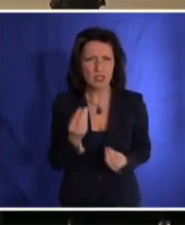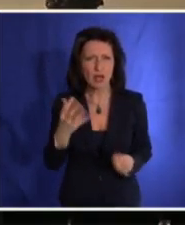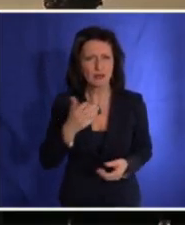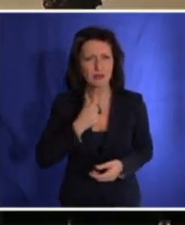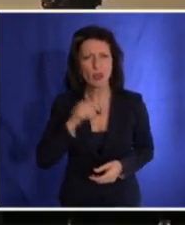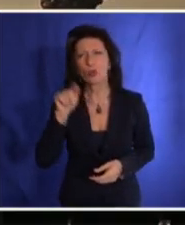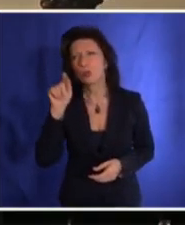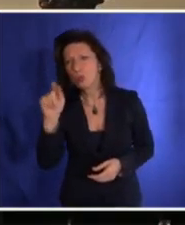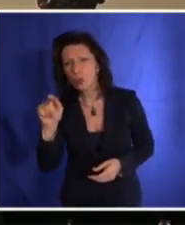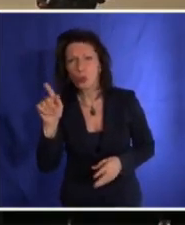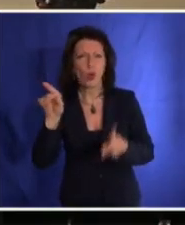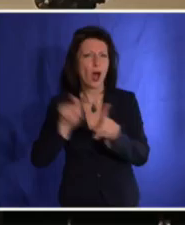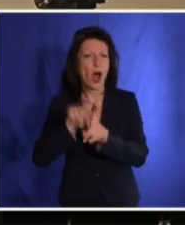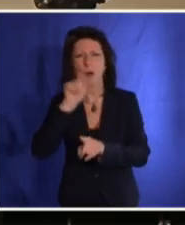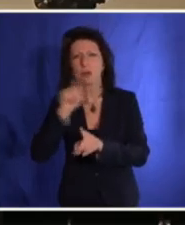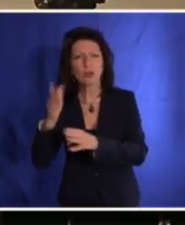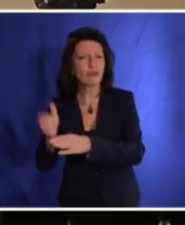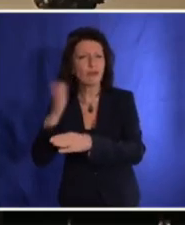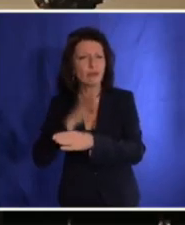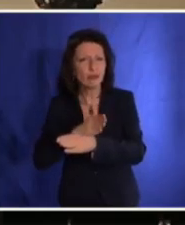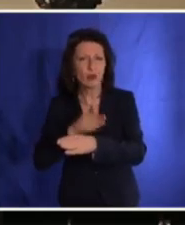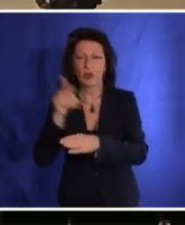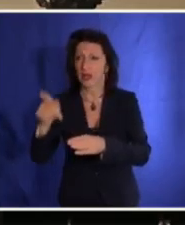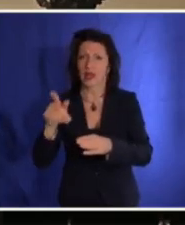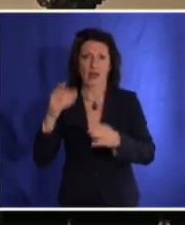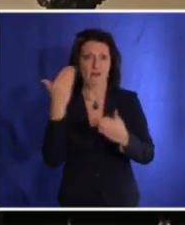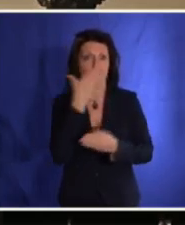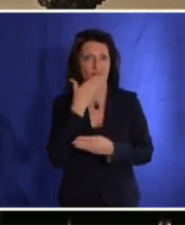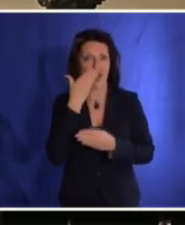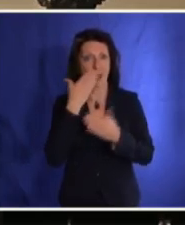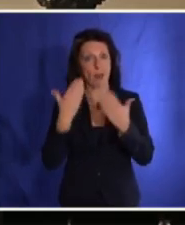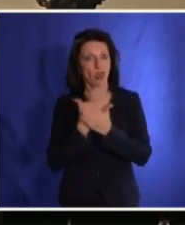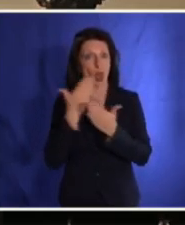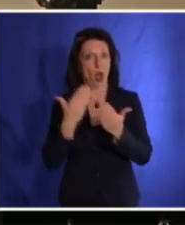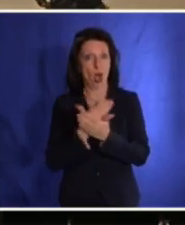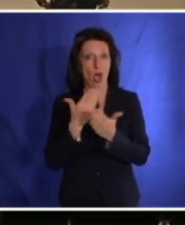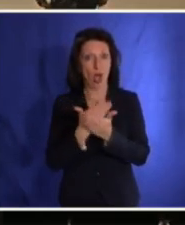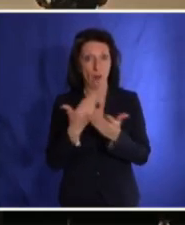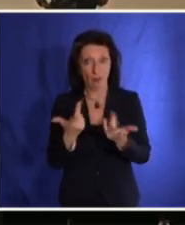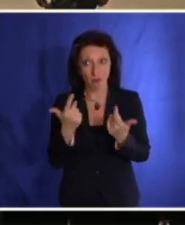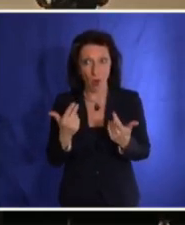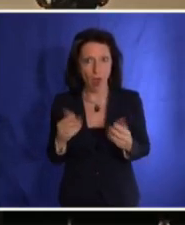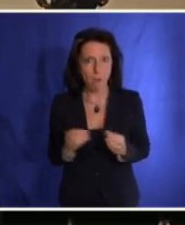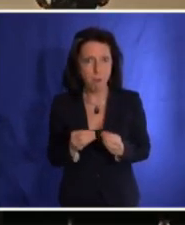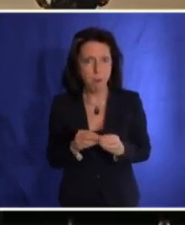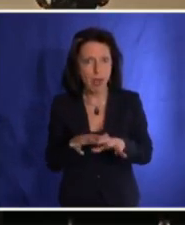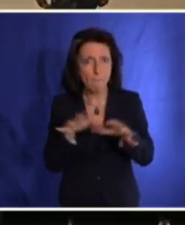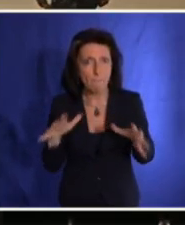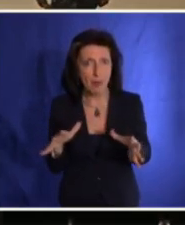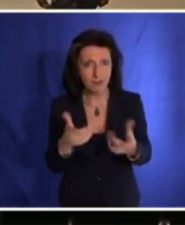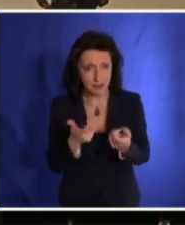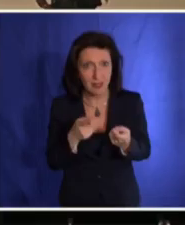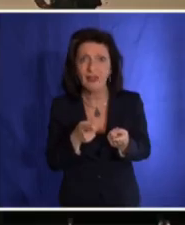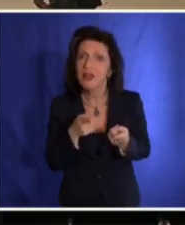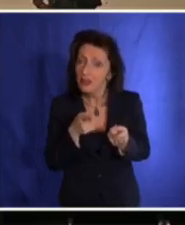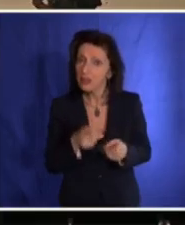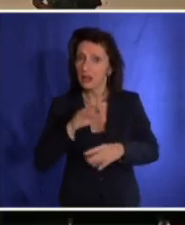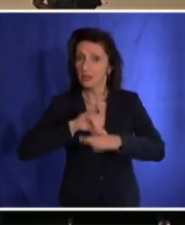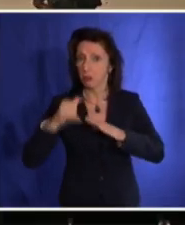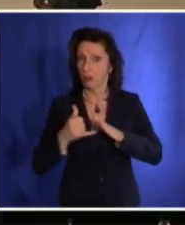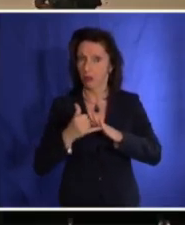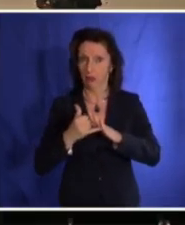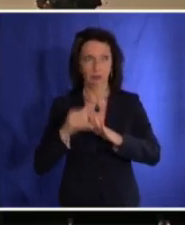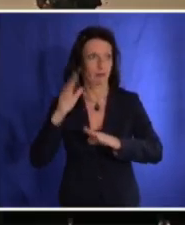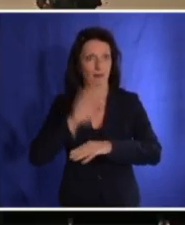und auch denen vor dir, die erneuerbare Wärme, die Wärme aus der Biomasse breit gemacht haben. Und das ist ein Projekt, da lebt ganz